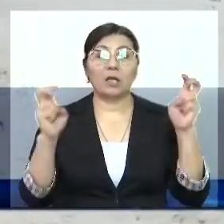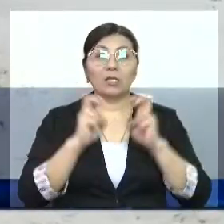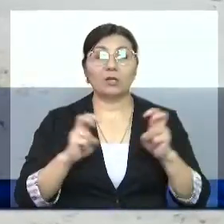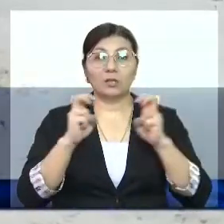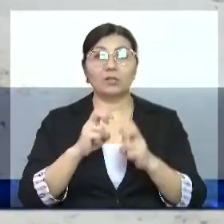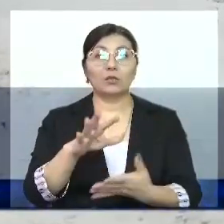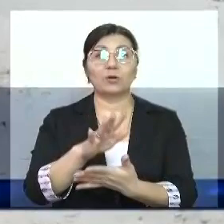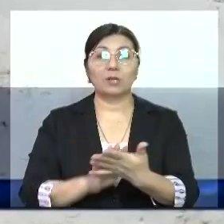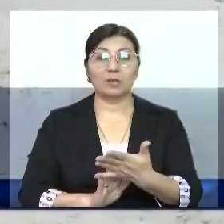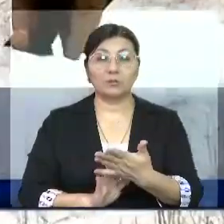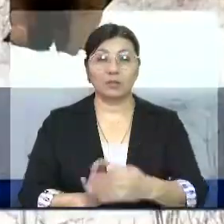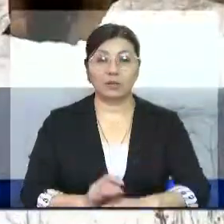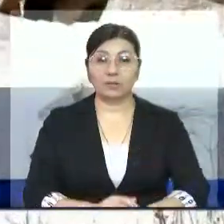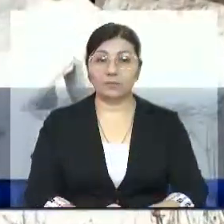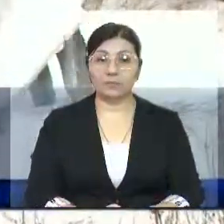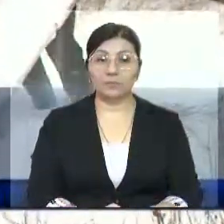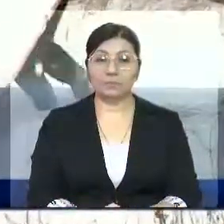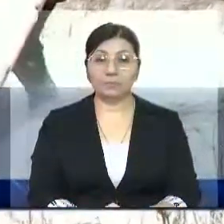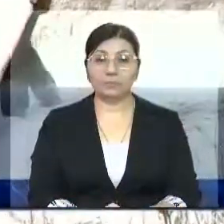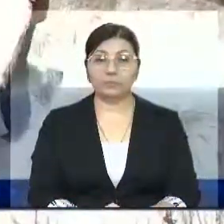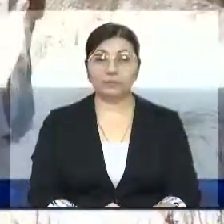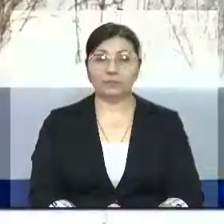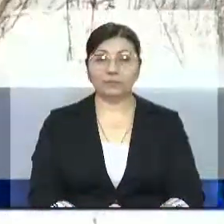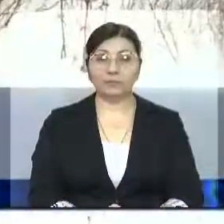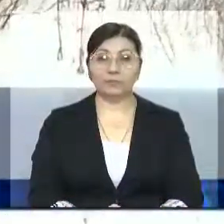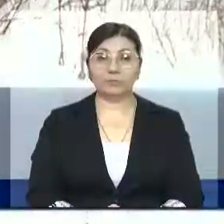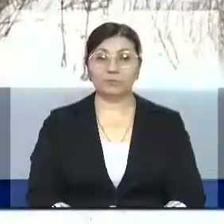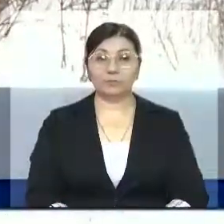жұмыстары жалғасуда. Райгүлен Жұбай, Бақытжан Едігеев, Ақтөбе телеарнасы.